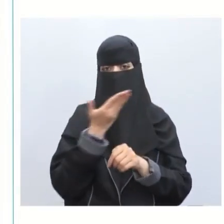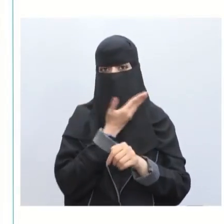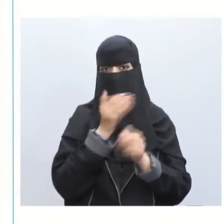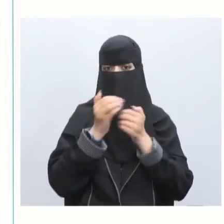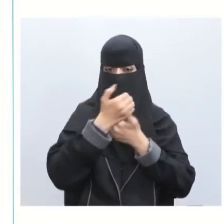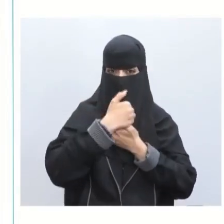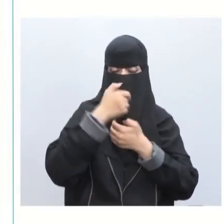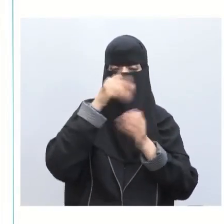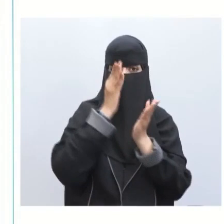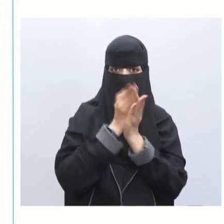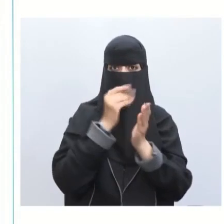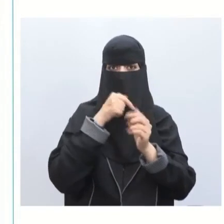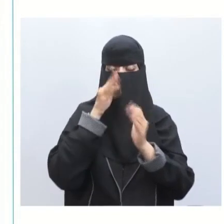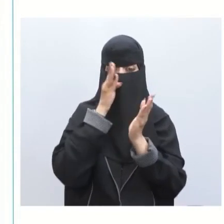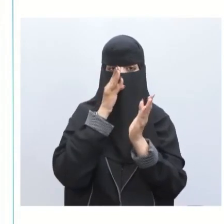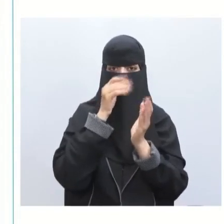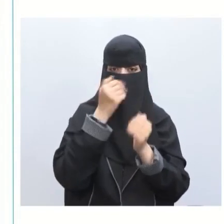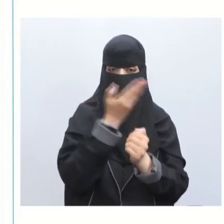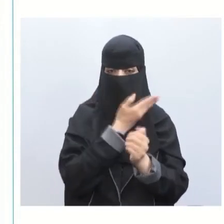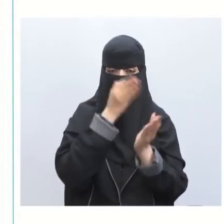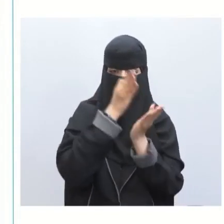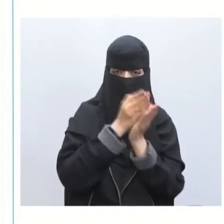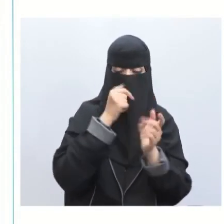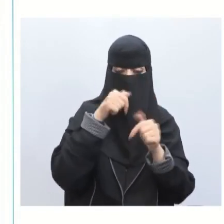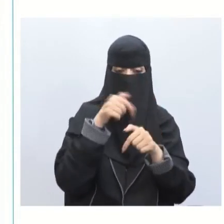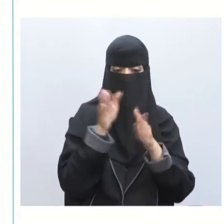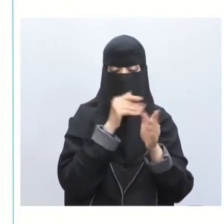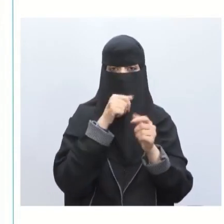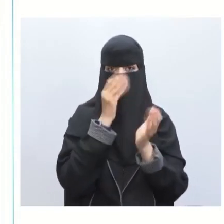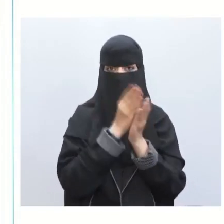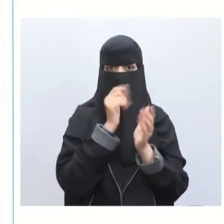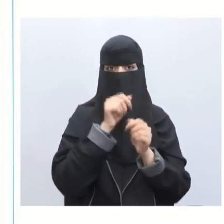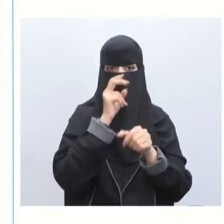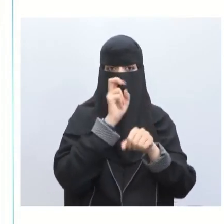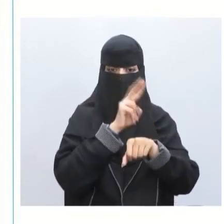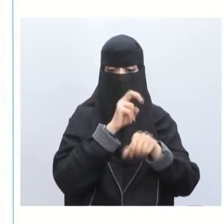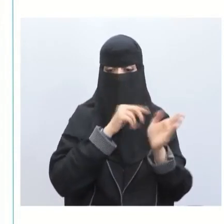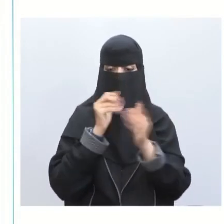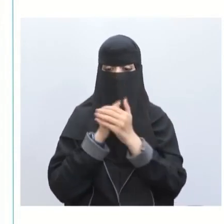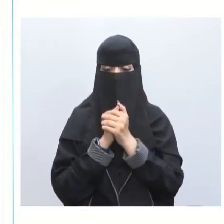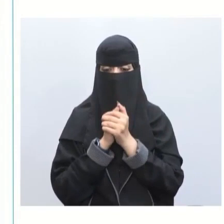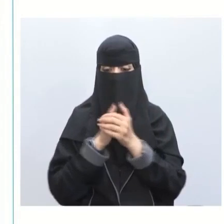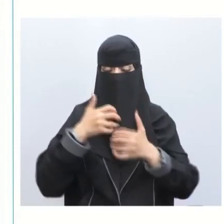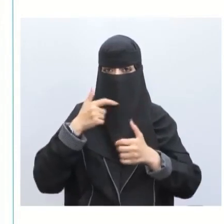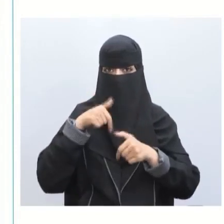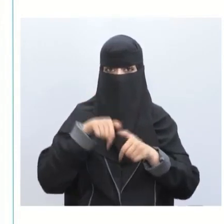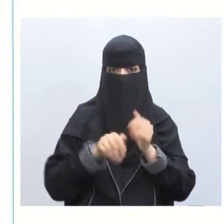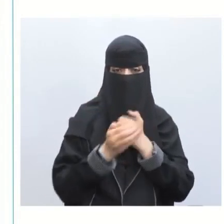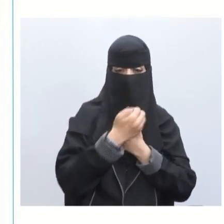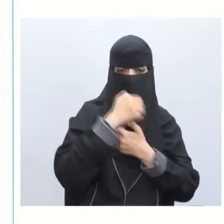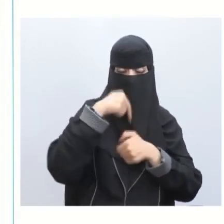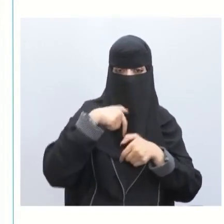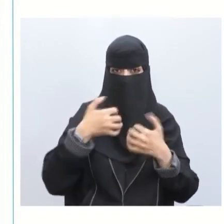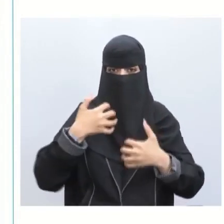واثار سلوكيه واثار اكاديميه ذكرنا الاثار النفسيه الشعور بالتوتر